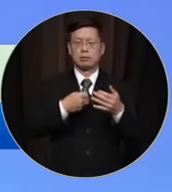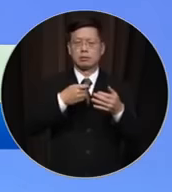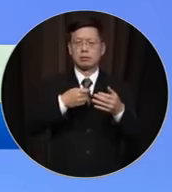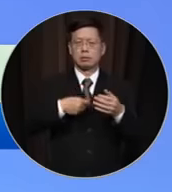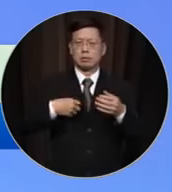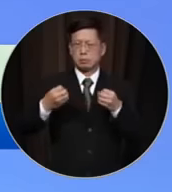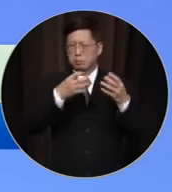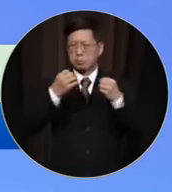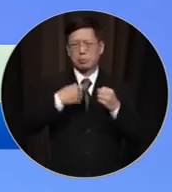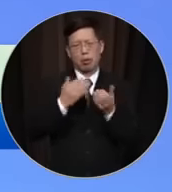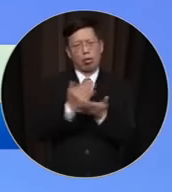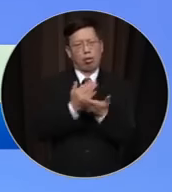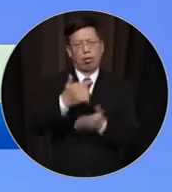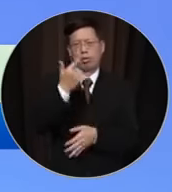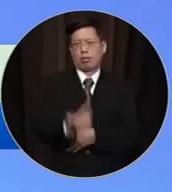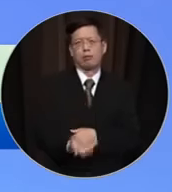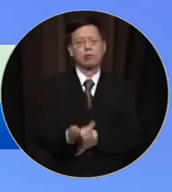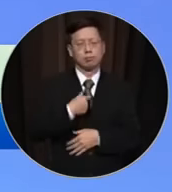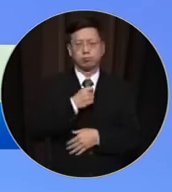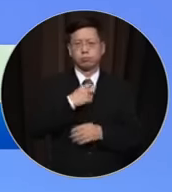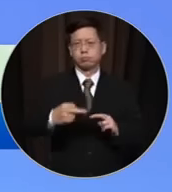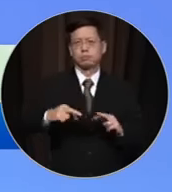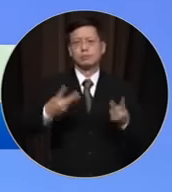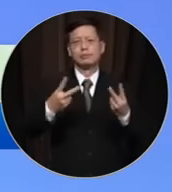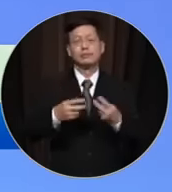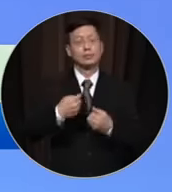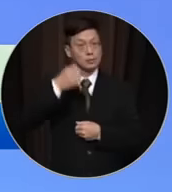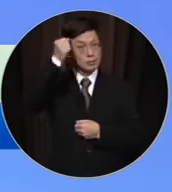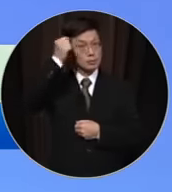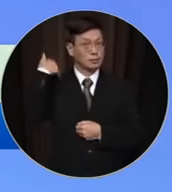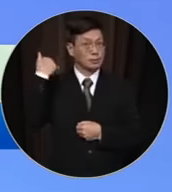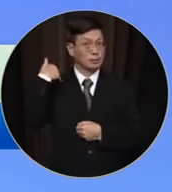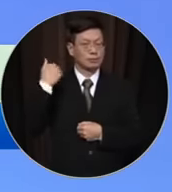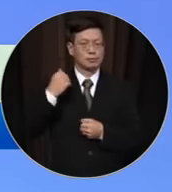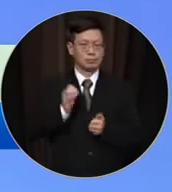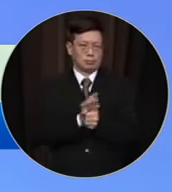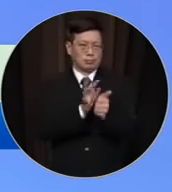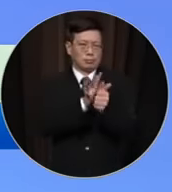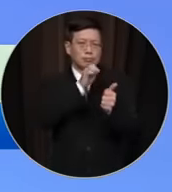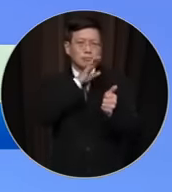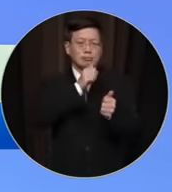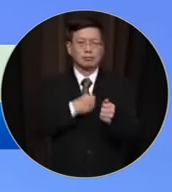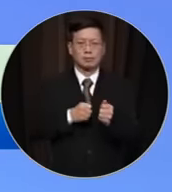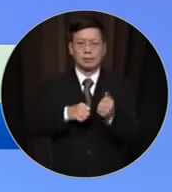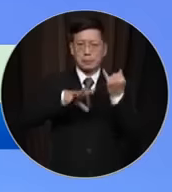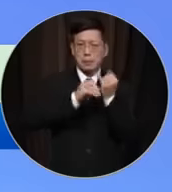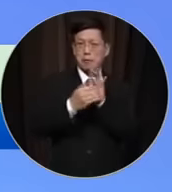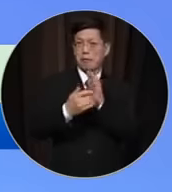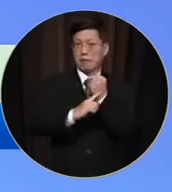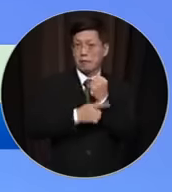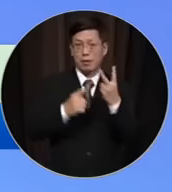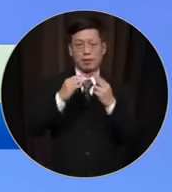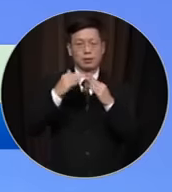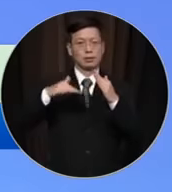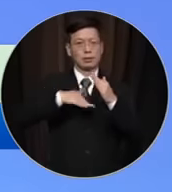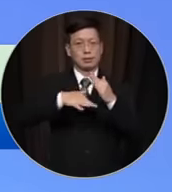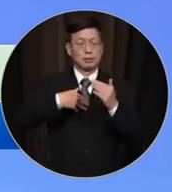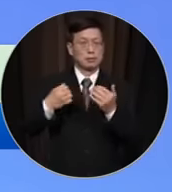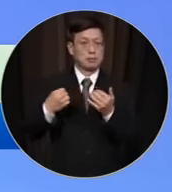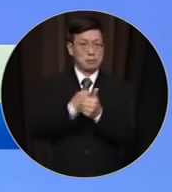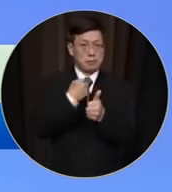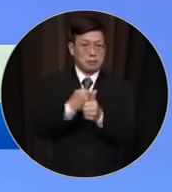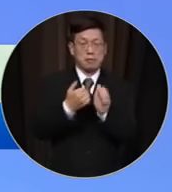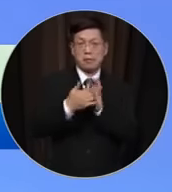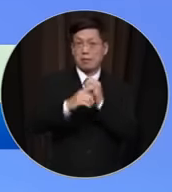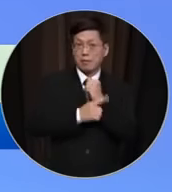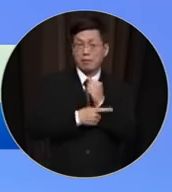率其实有很大改进的一个空间。我记得我们当年在推性侵害犯罪防治法、家庭暴力防治法跟性